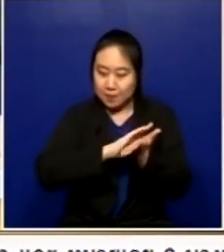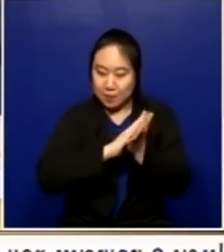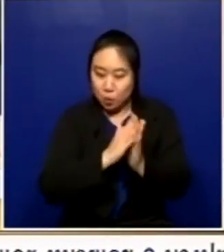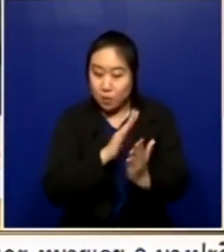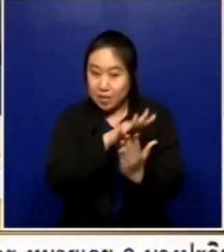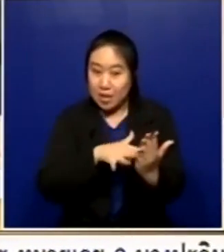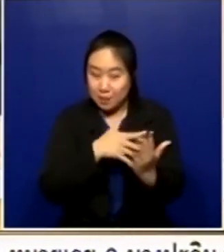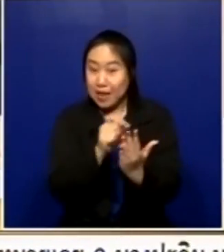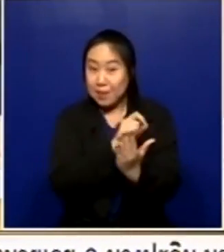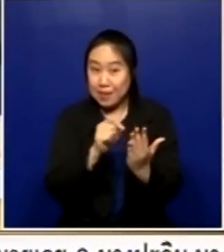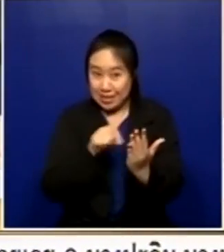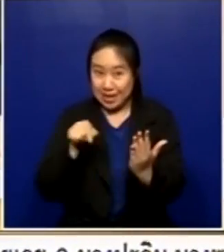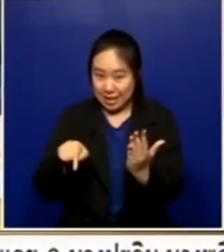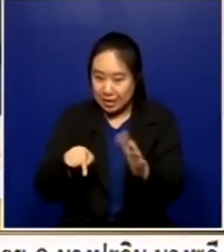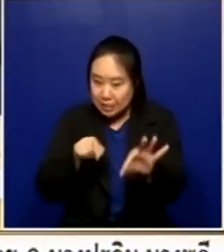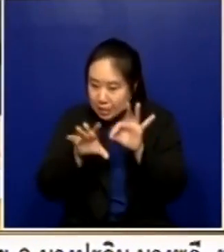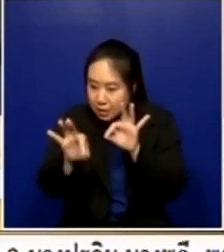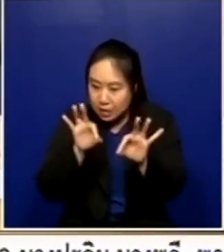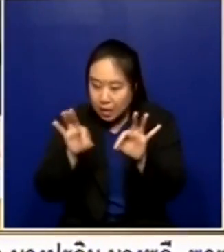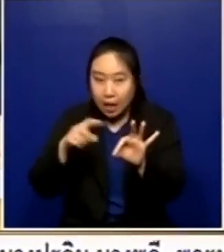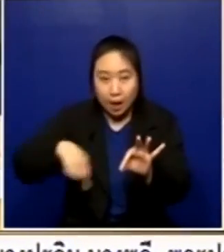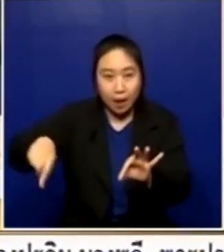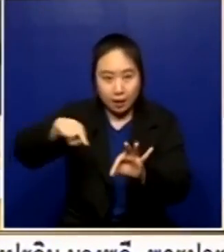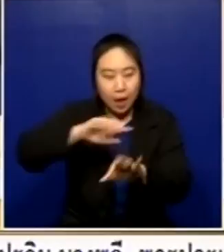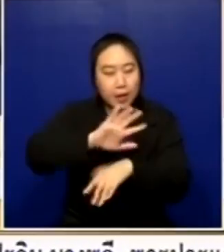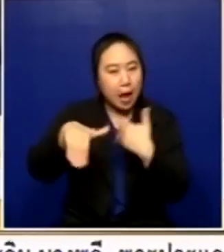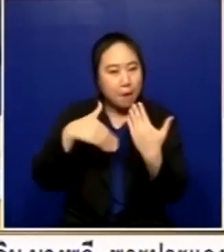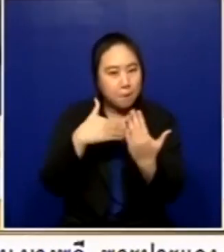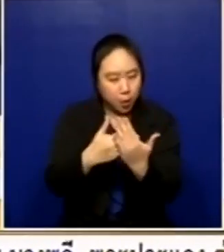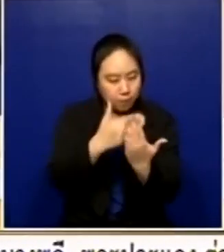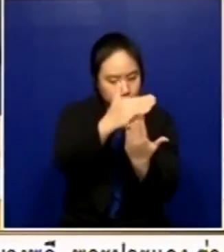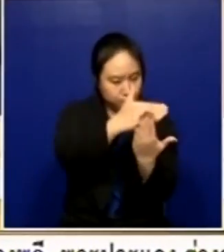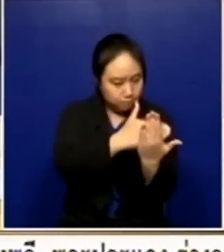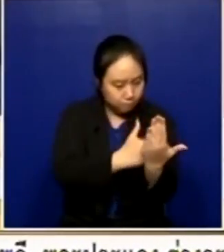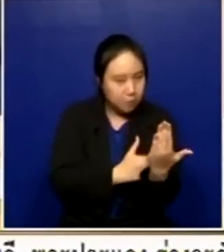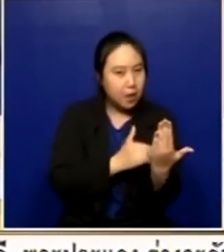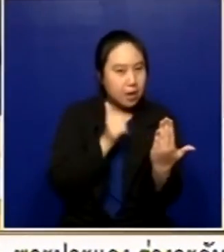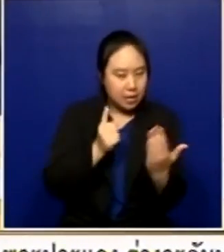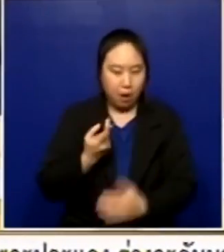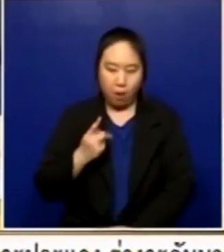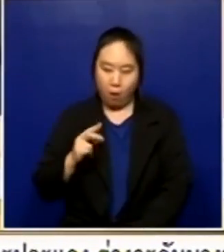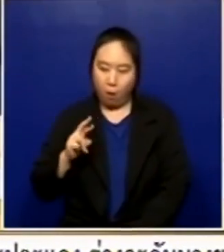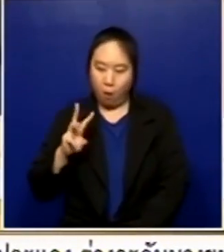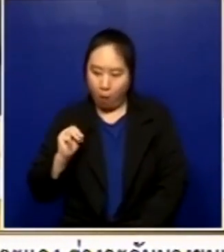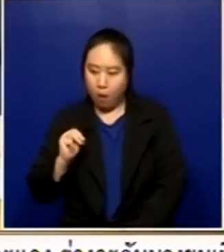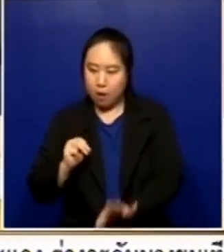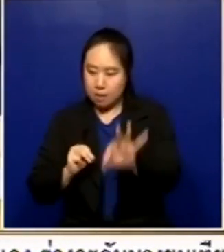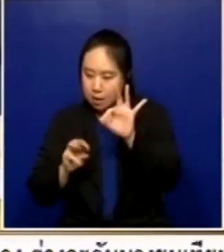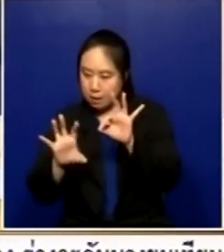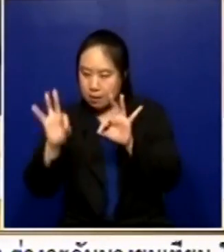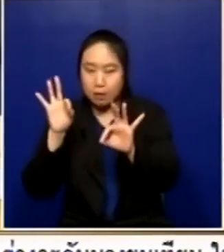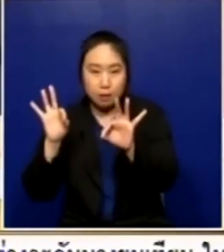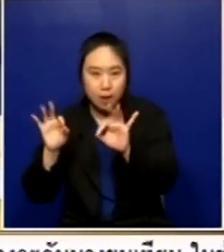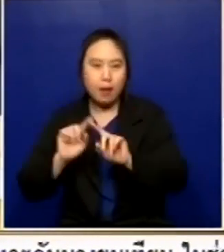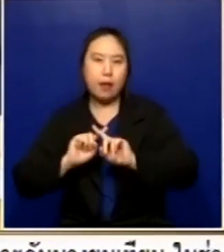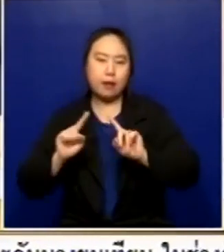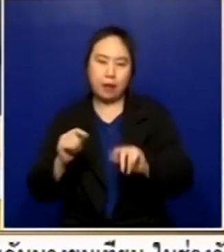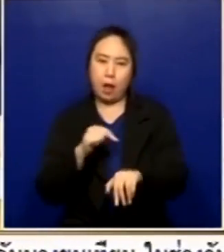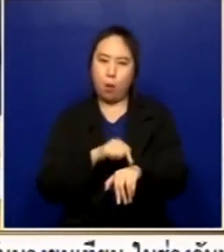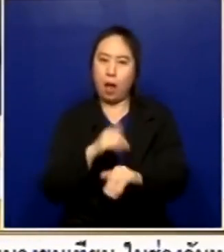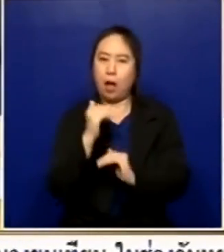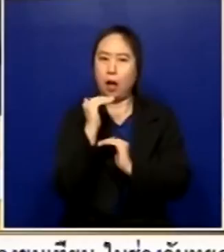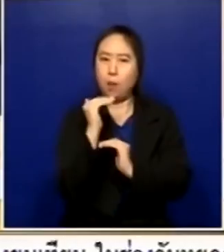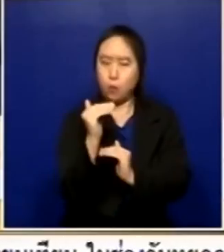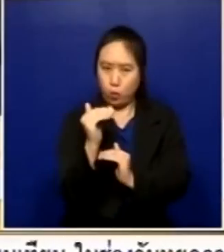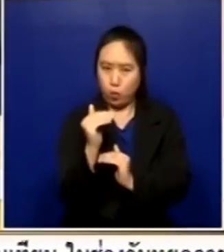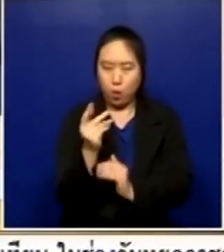ปัจจุบันนี้ทั้งหมดเขียนไว้ดูดีว่าให้ตั้งโดยคณะรัฐมนตรีแต่ก็ตีกรอบเวลาว่าให้ตั้งภาย